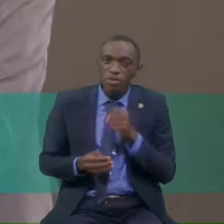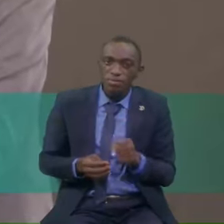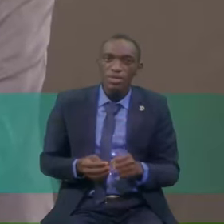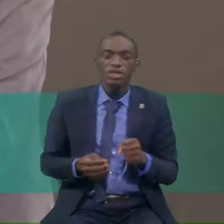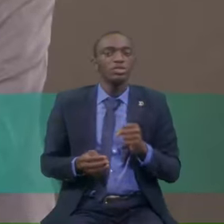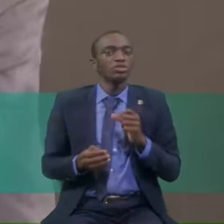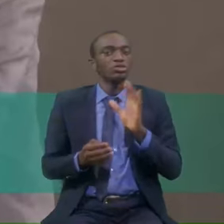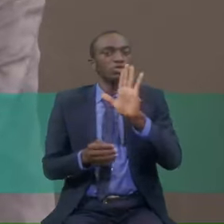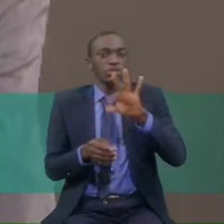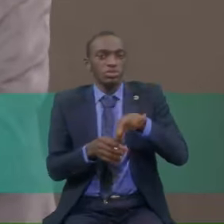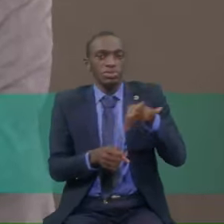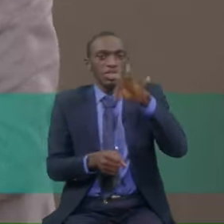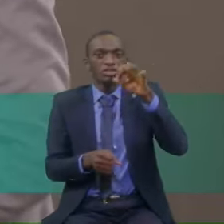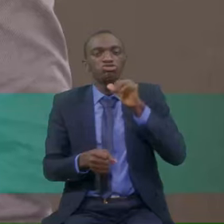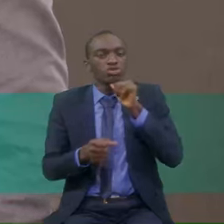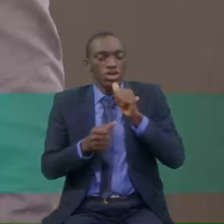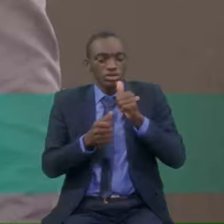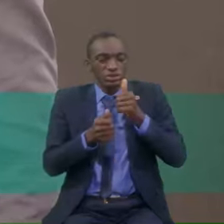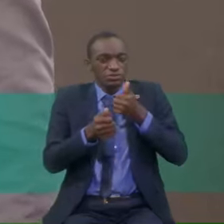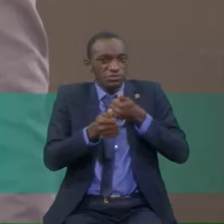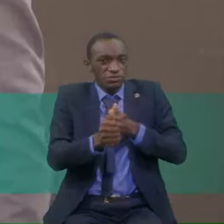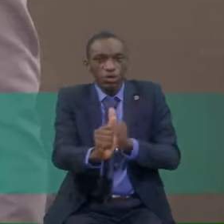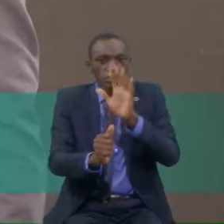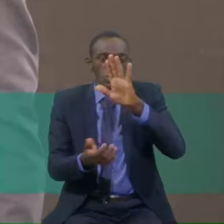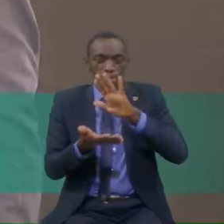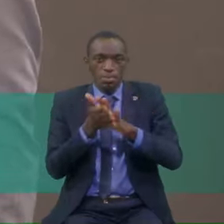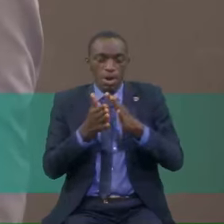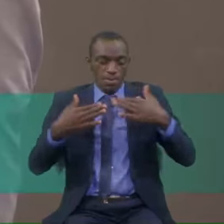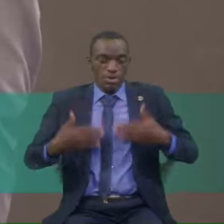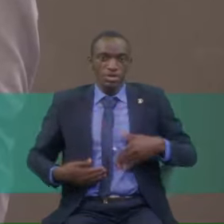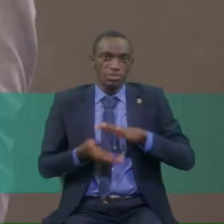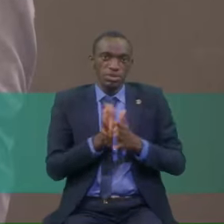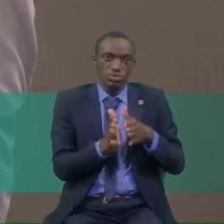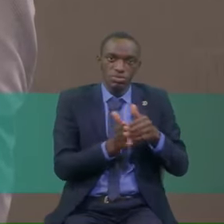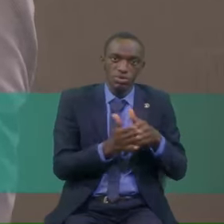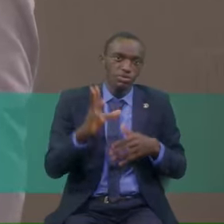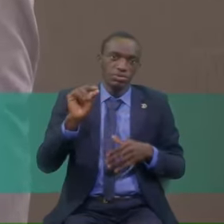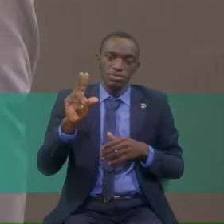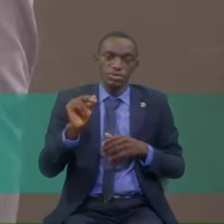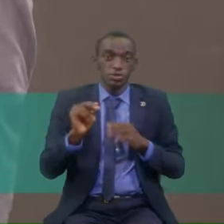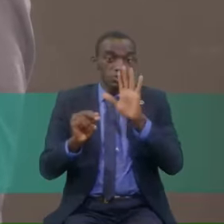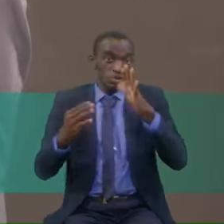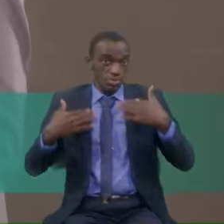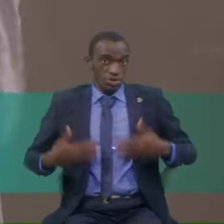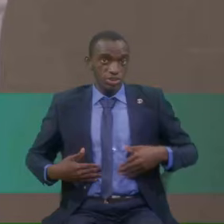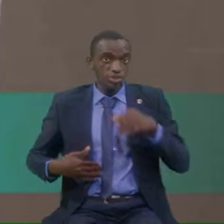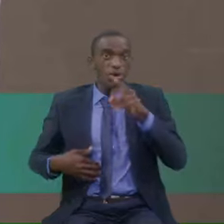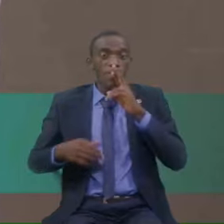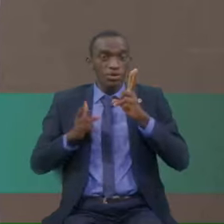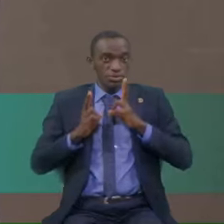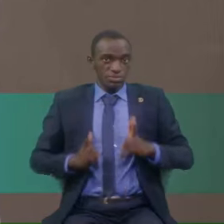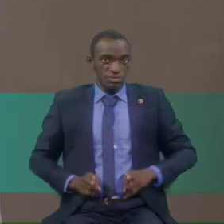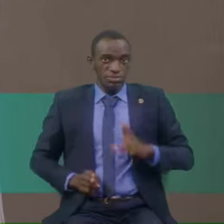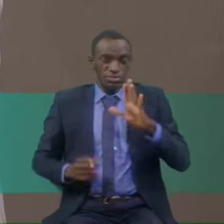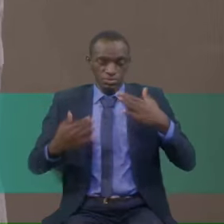ton esprit ne suit pas ton corps. Comme ton corps s'affaiblit en tant qu'être humain, et